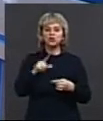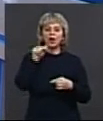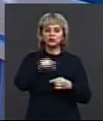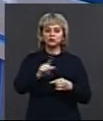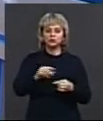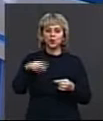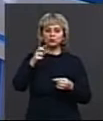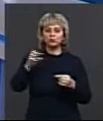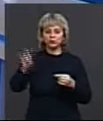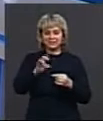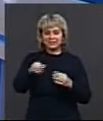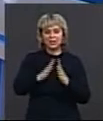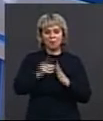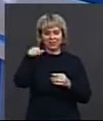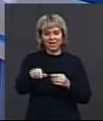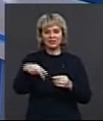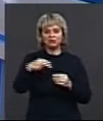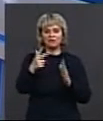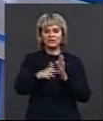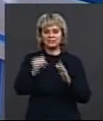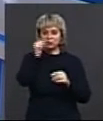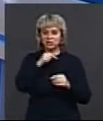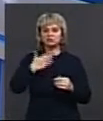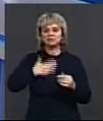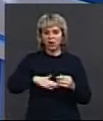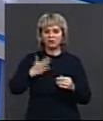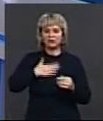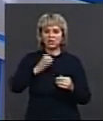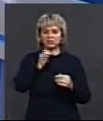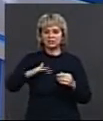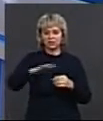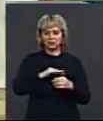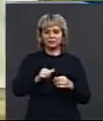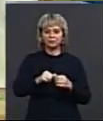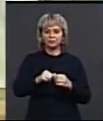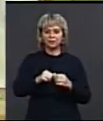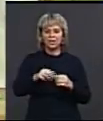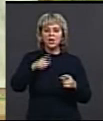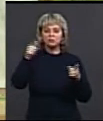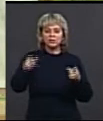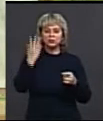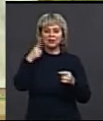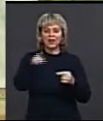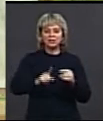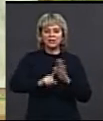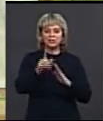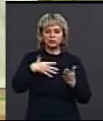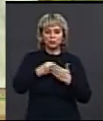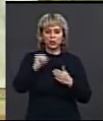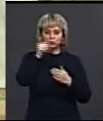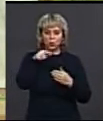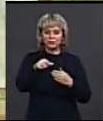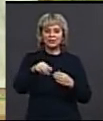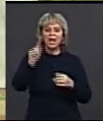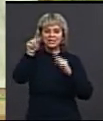что буддийские монахи видят 2018-й спокойным для нашей страны. Периоды, когда наступает свой год, в